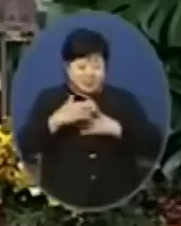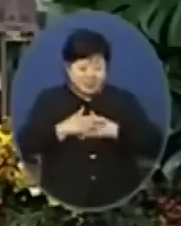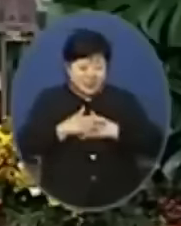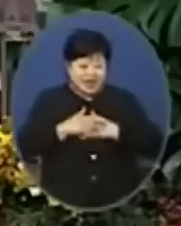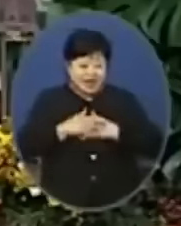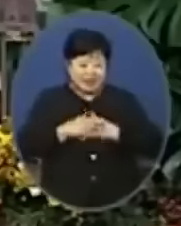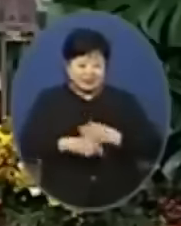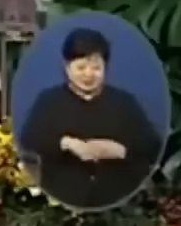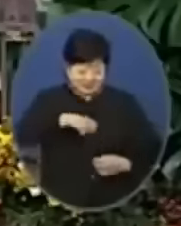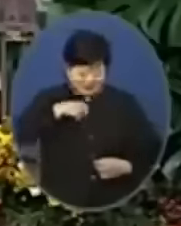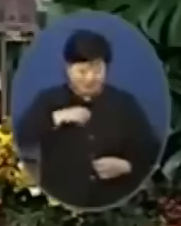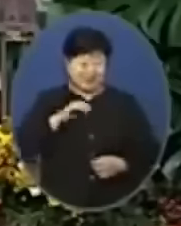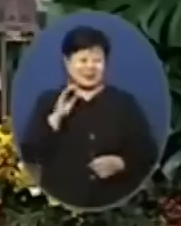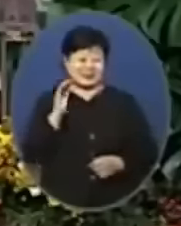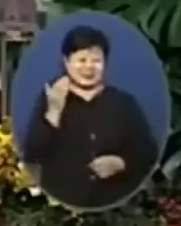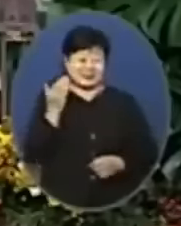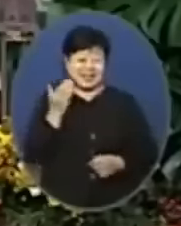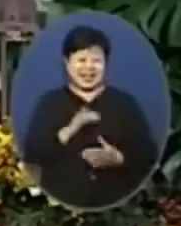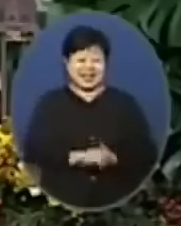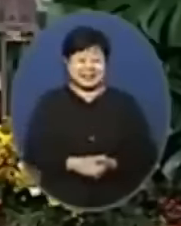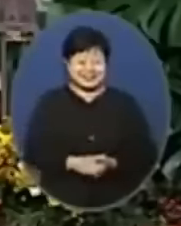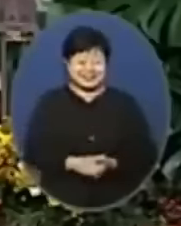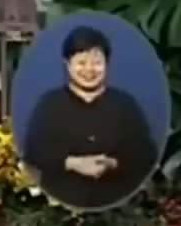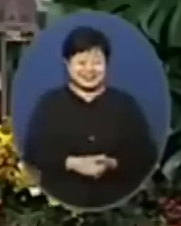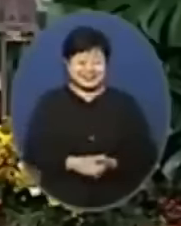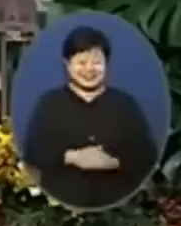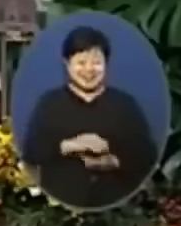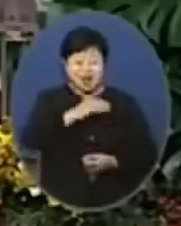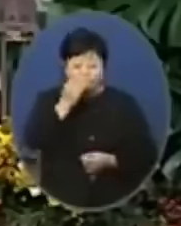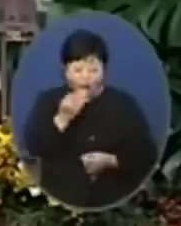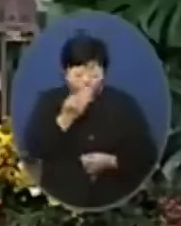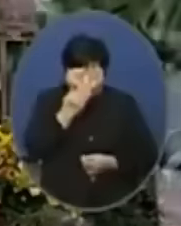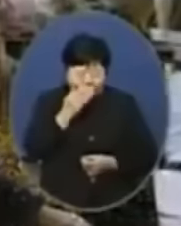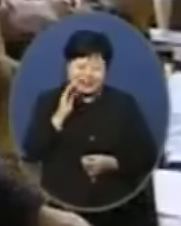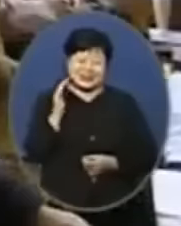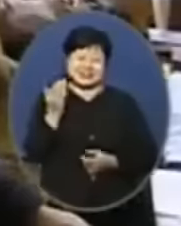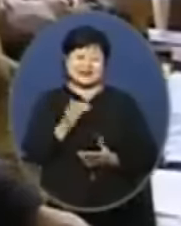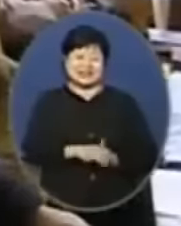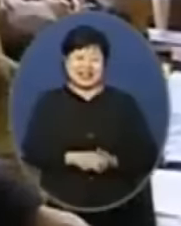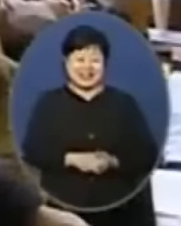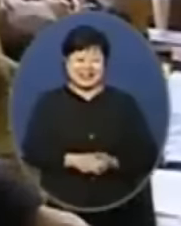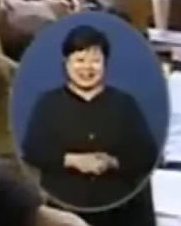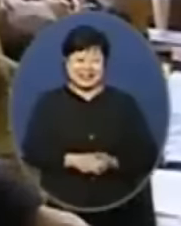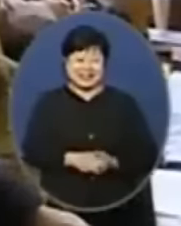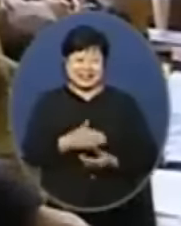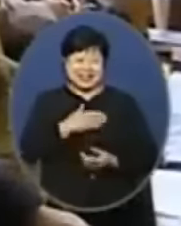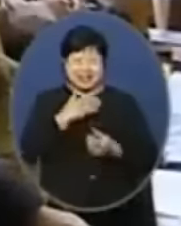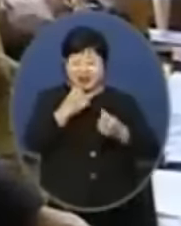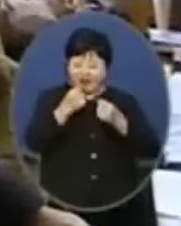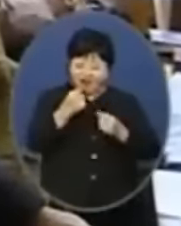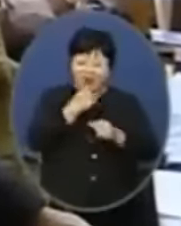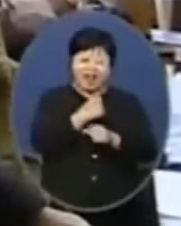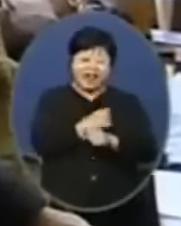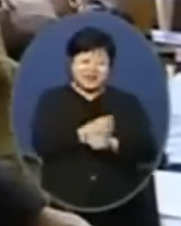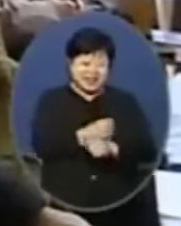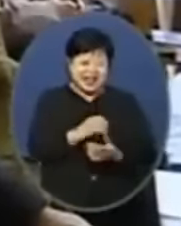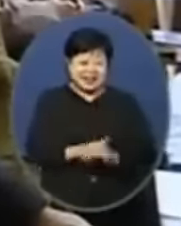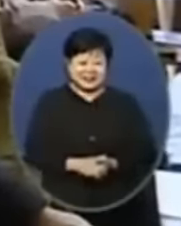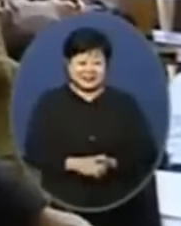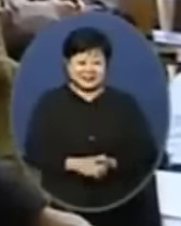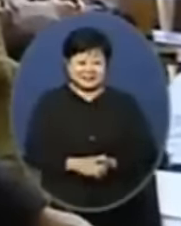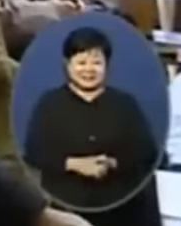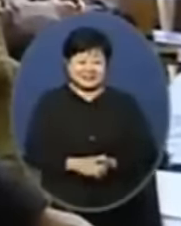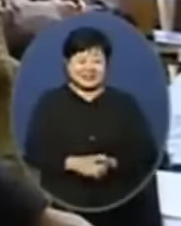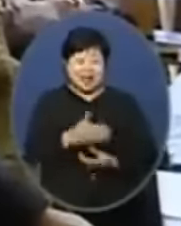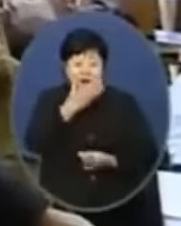나는 의롭게 되었습니다. 나는 거룩하게 되었습니다. 나는 건강합니다.